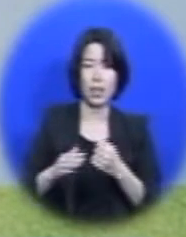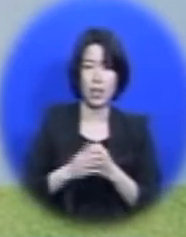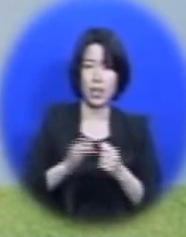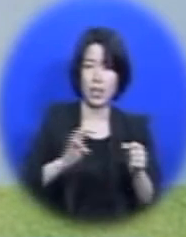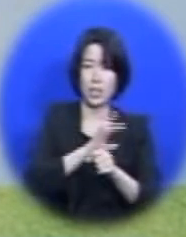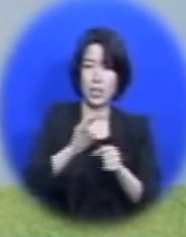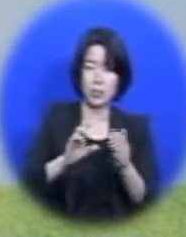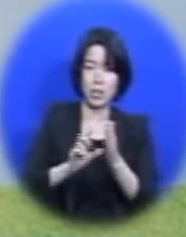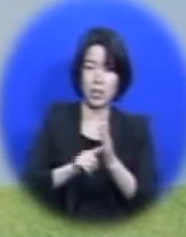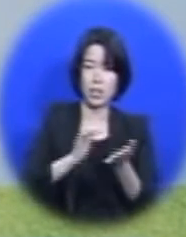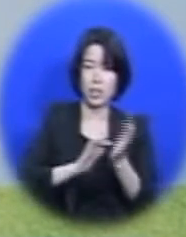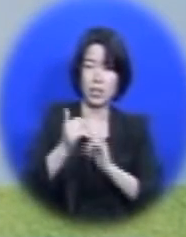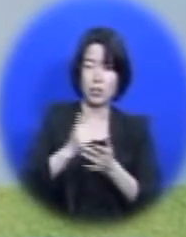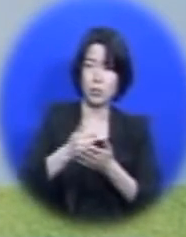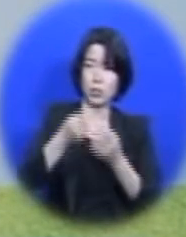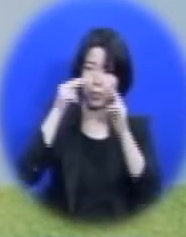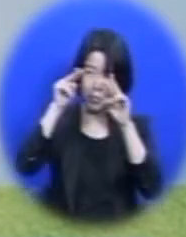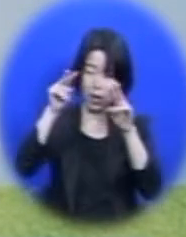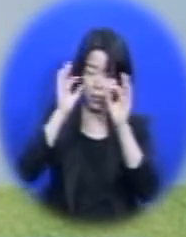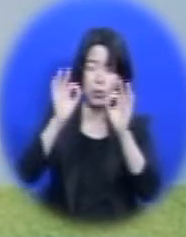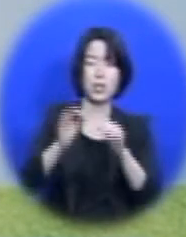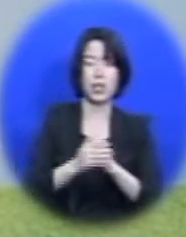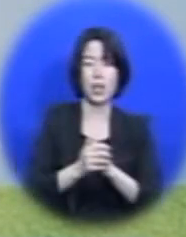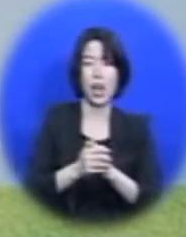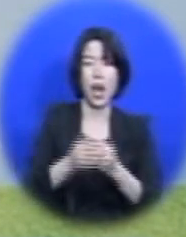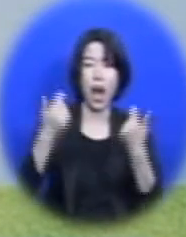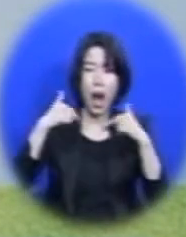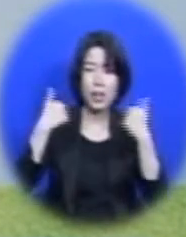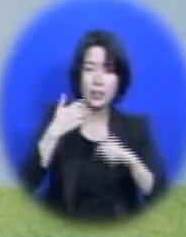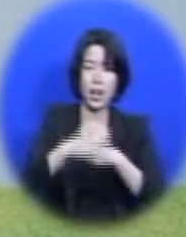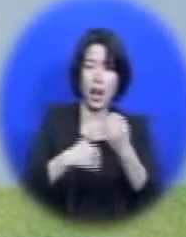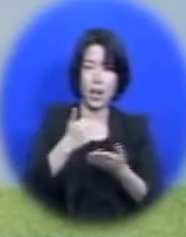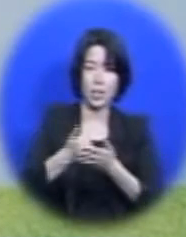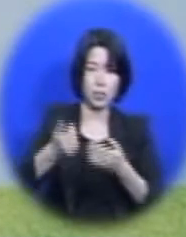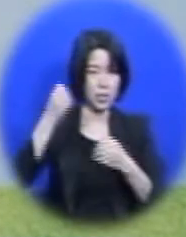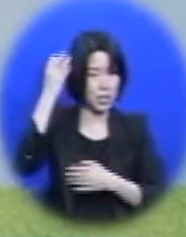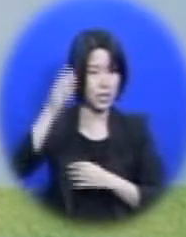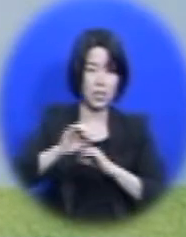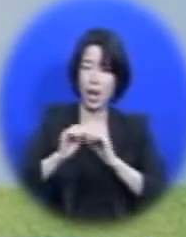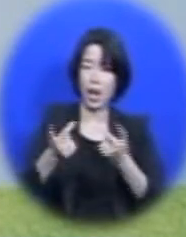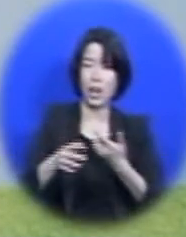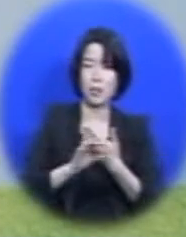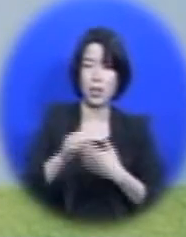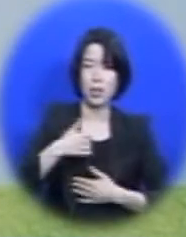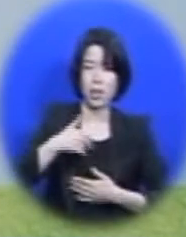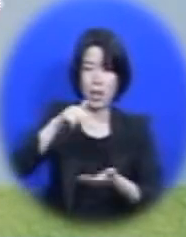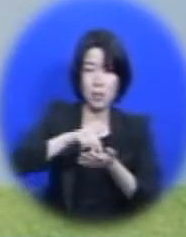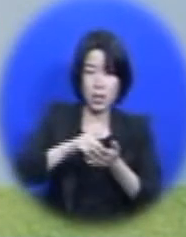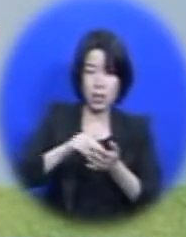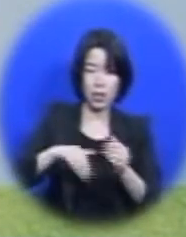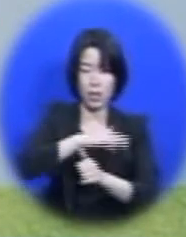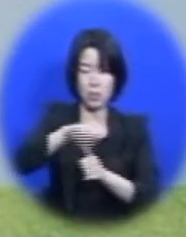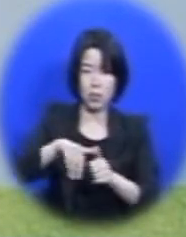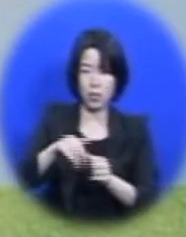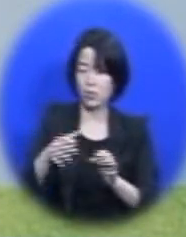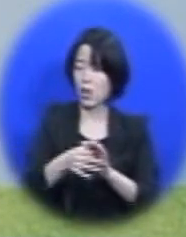24시간 예수님을 바라보자는 거예요. 그래서 항상 하나님을 잊어버리지 않으면 내 처지와 형편